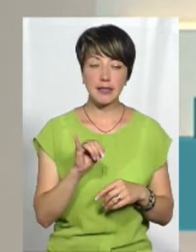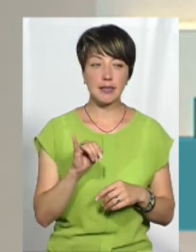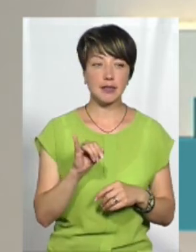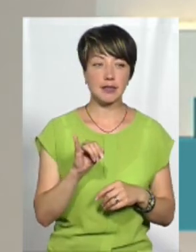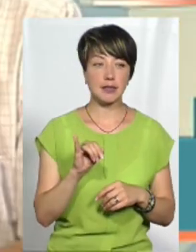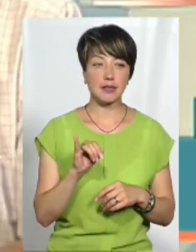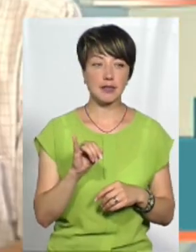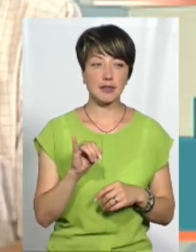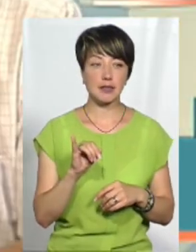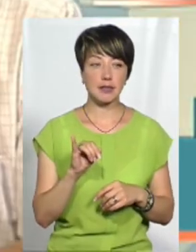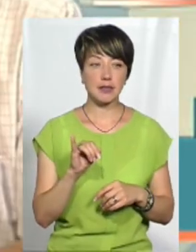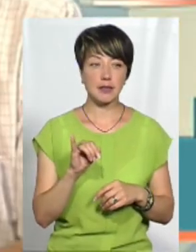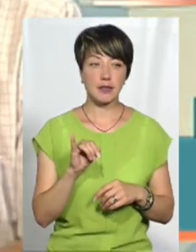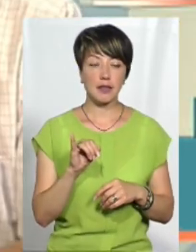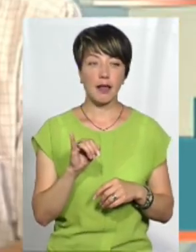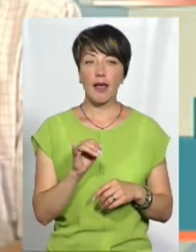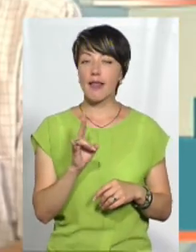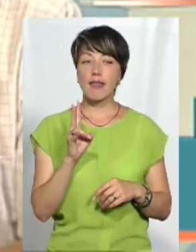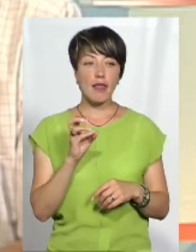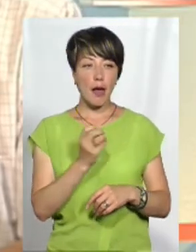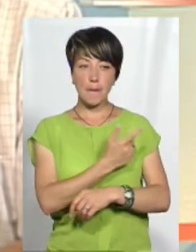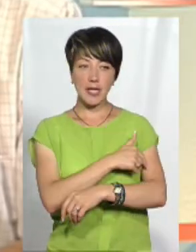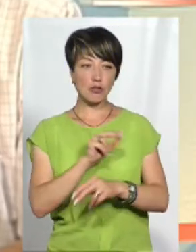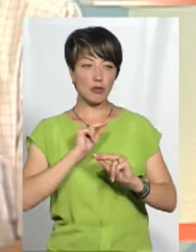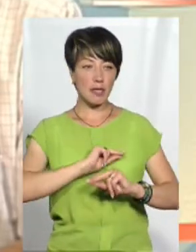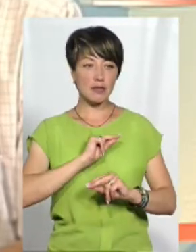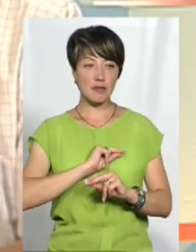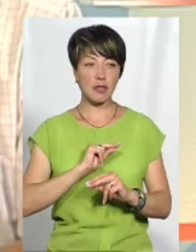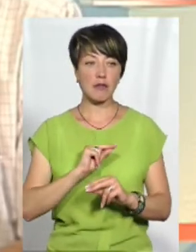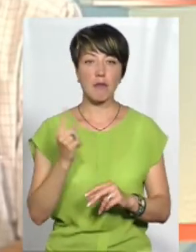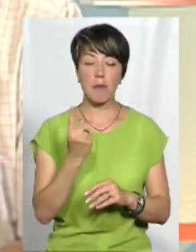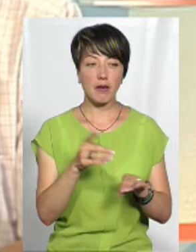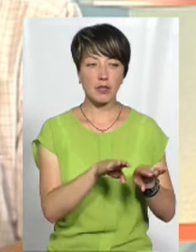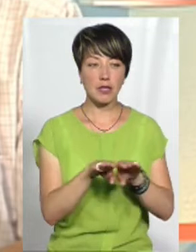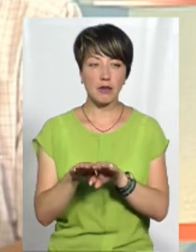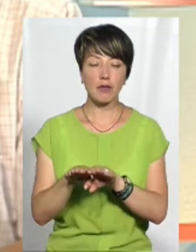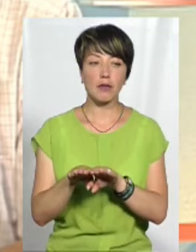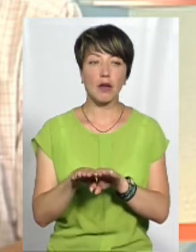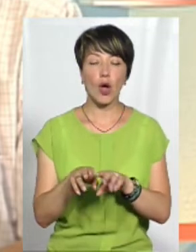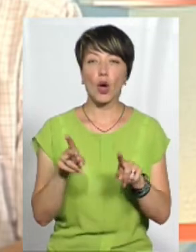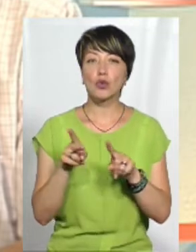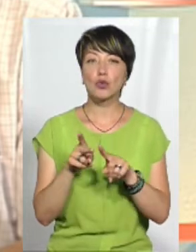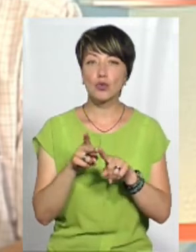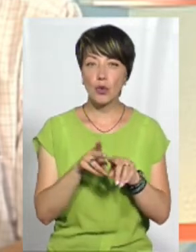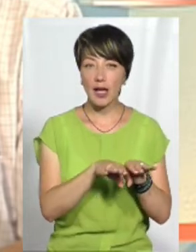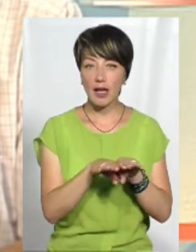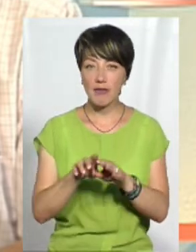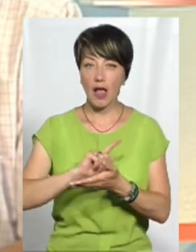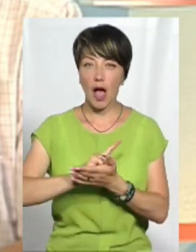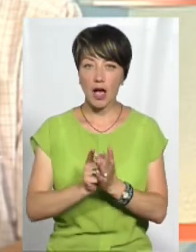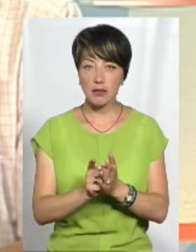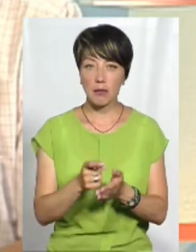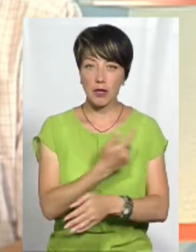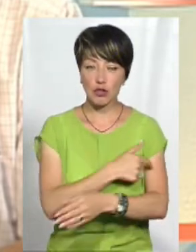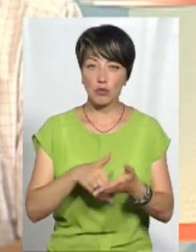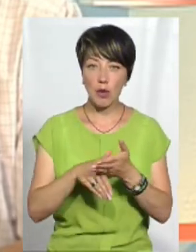тих, скажімо, немедичних працівників, які працюють на первинці, вторинка, екстрена медична допомога,